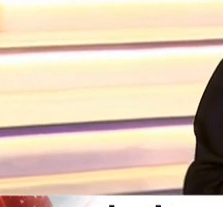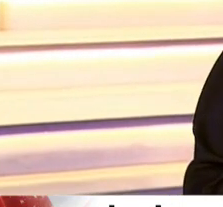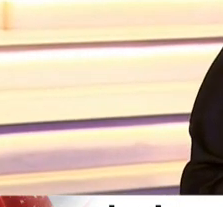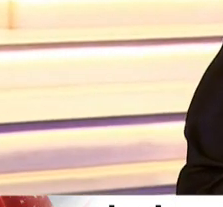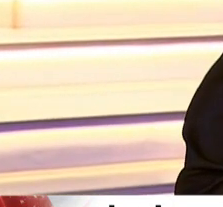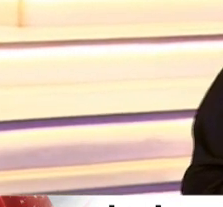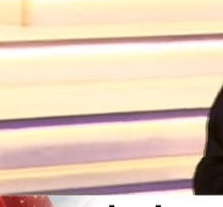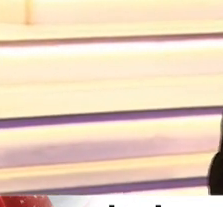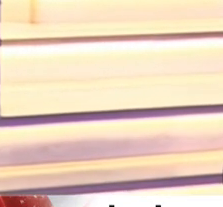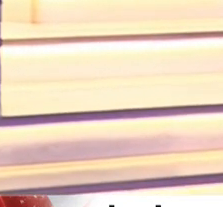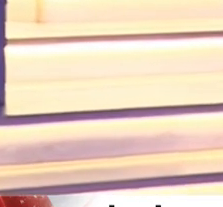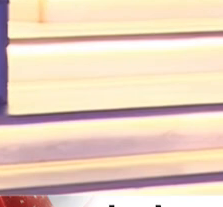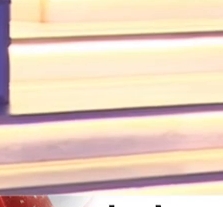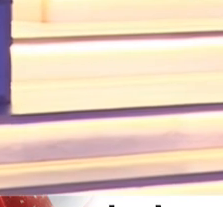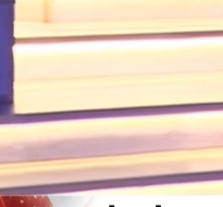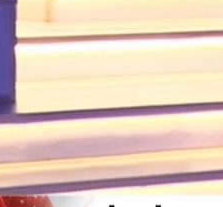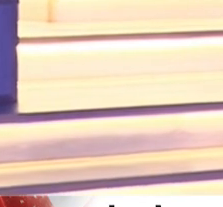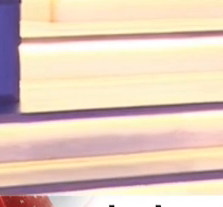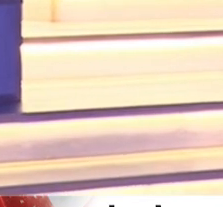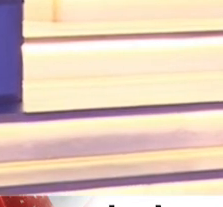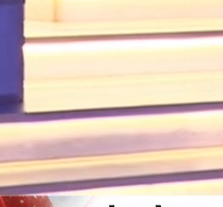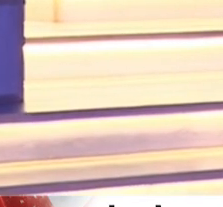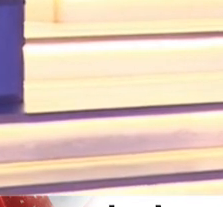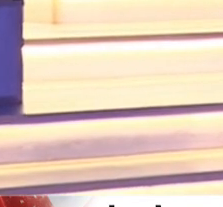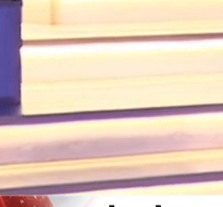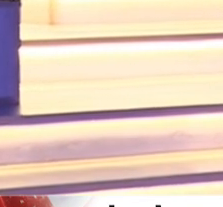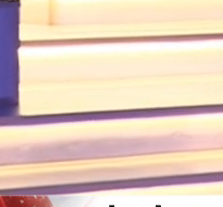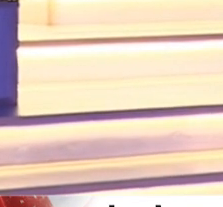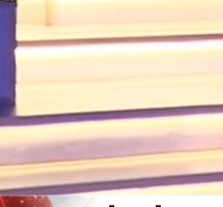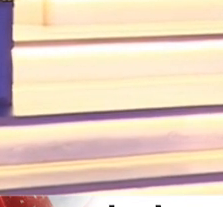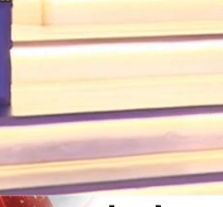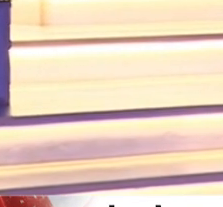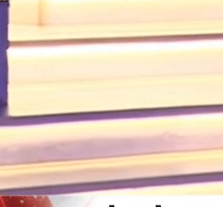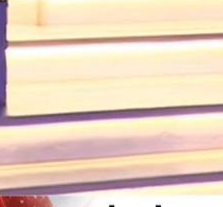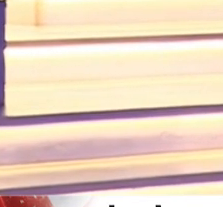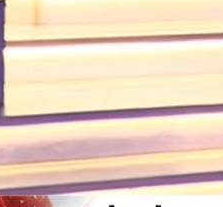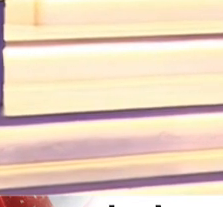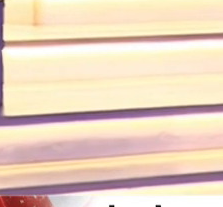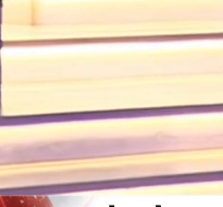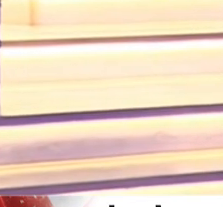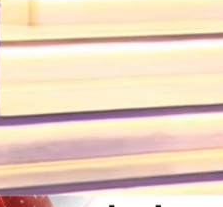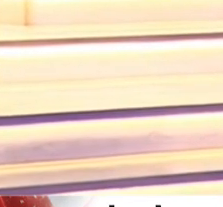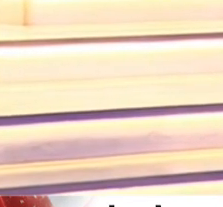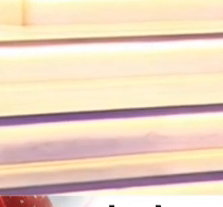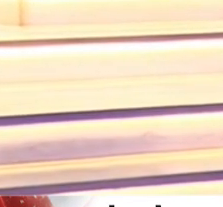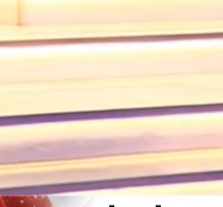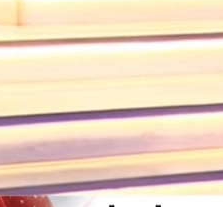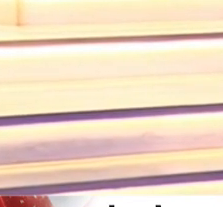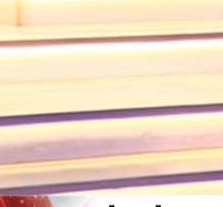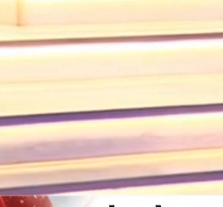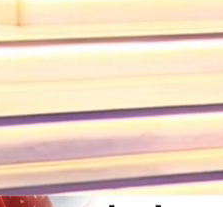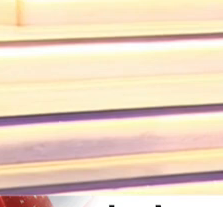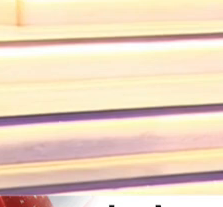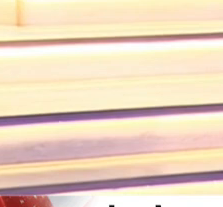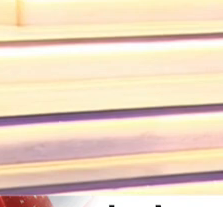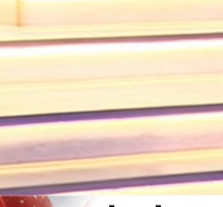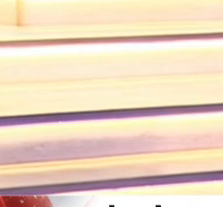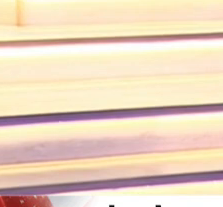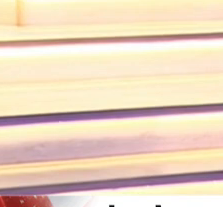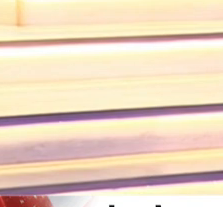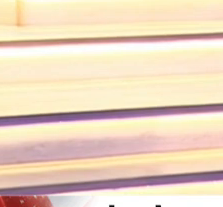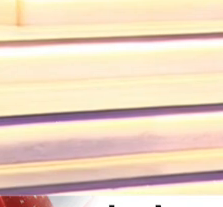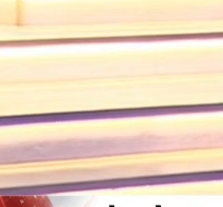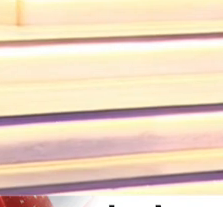يعقد هذه المرة وللمرة الثالثة في شرم الشيخ بمشاركة نحو